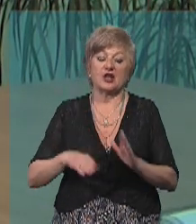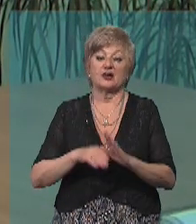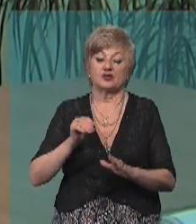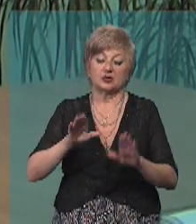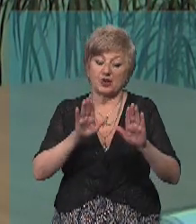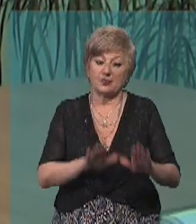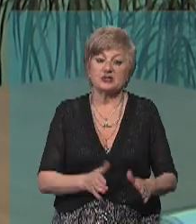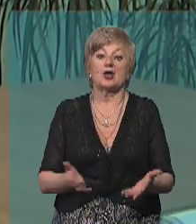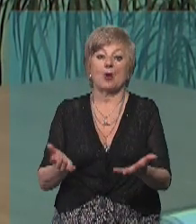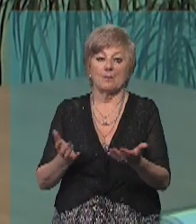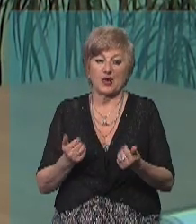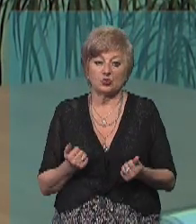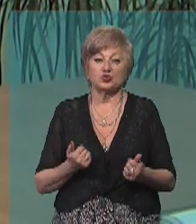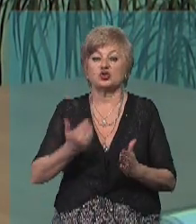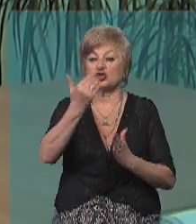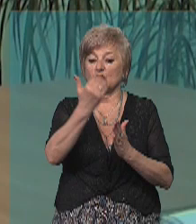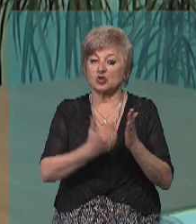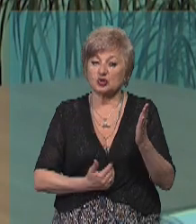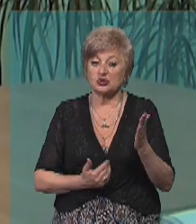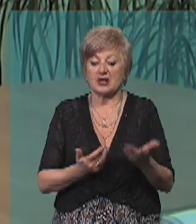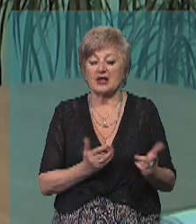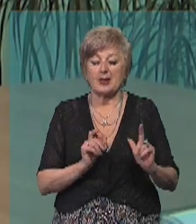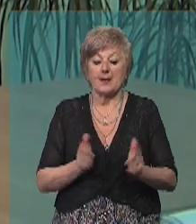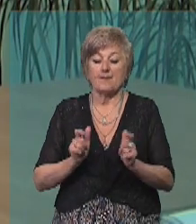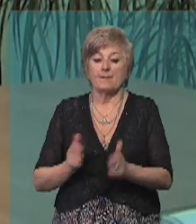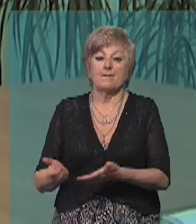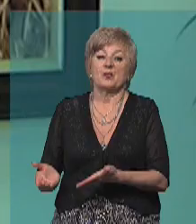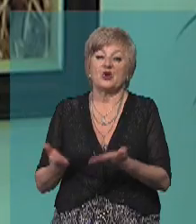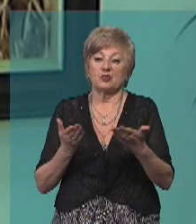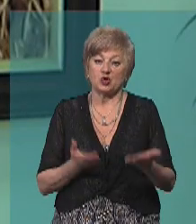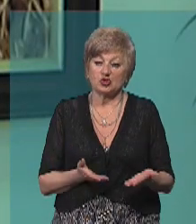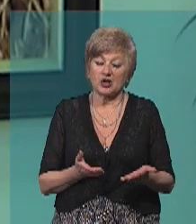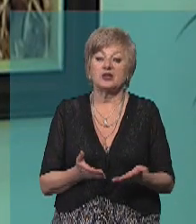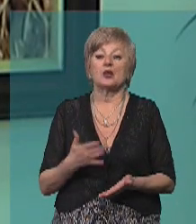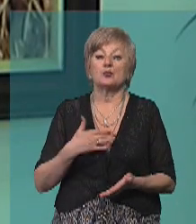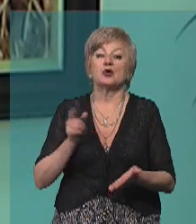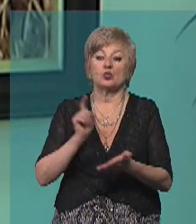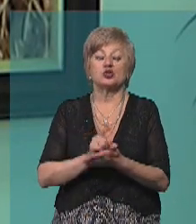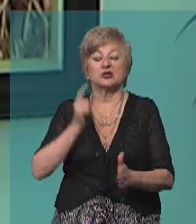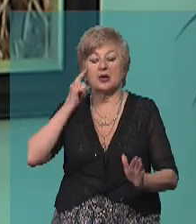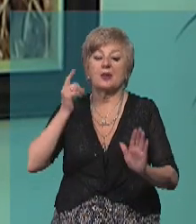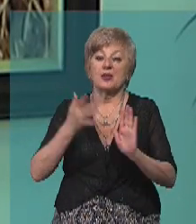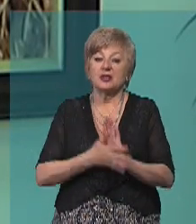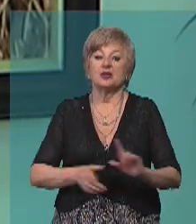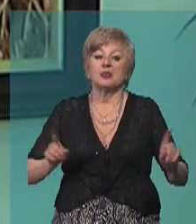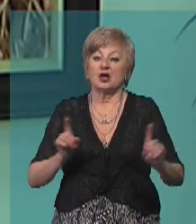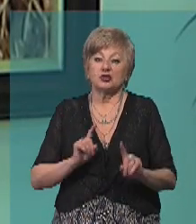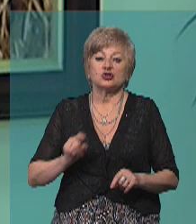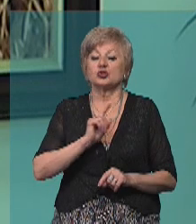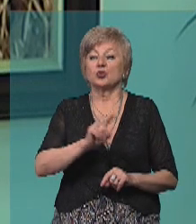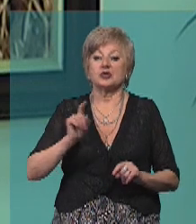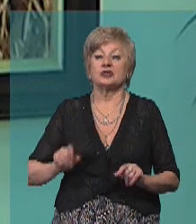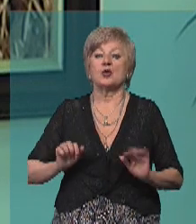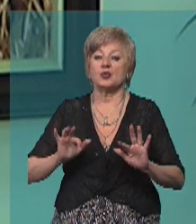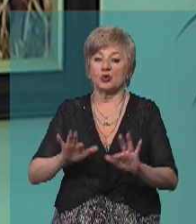дільниці отримали і іменні запрошення, і списки виборців. Ми повинні розуміти, що ті заходи,